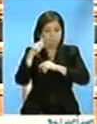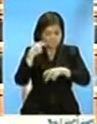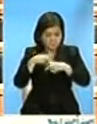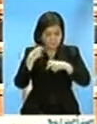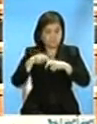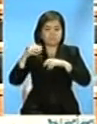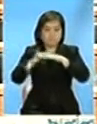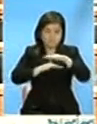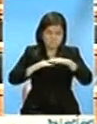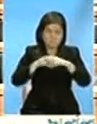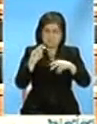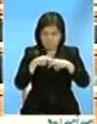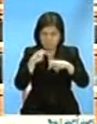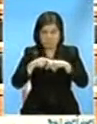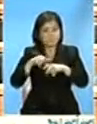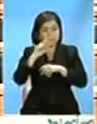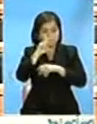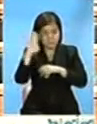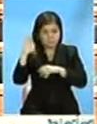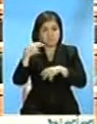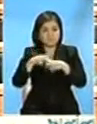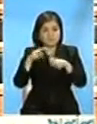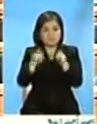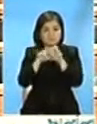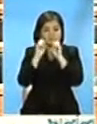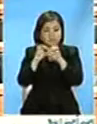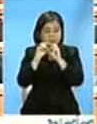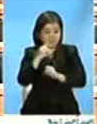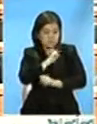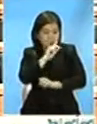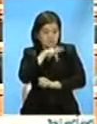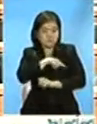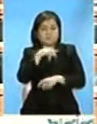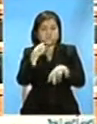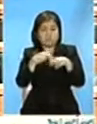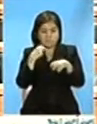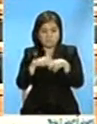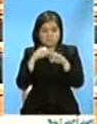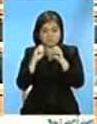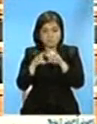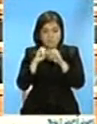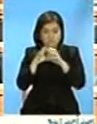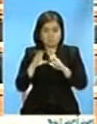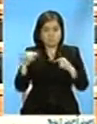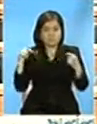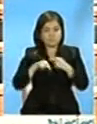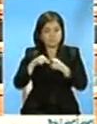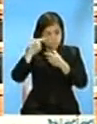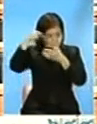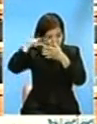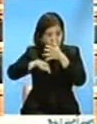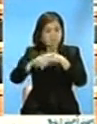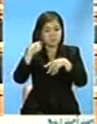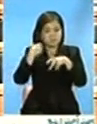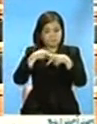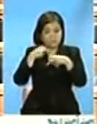ครับหลักการหรือระบบเหมือนกับที่เราสอนธรรมะธรรมาธิสถานอาจจะยากกว่าบุคลาธิสถานแต่ว่าจ